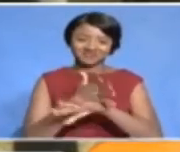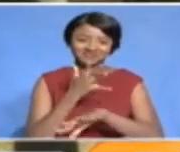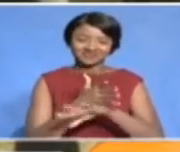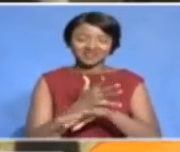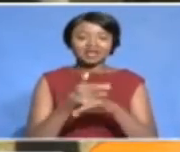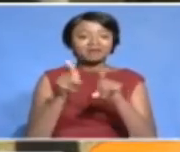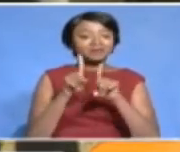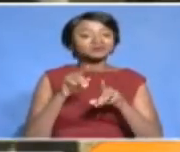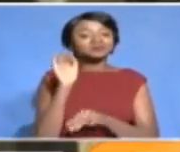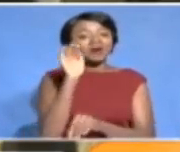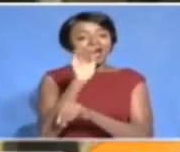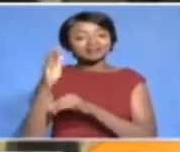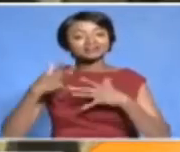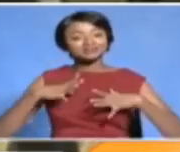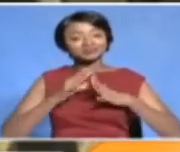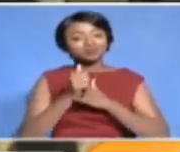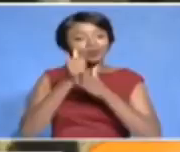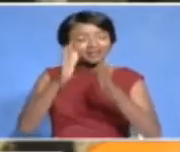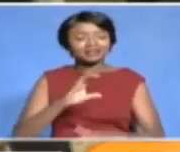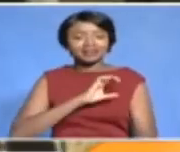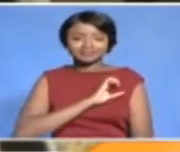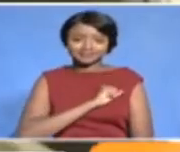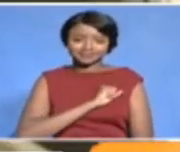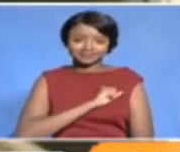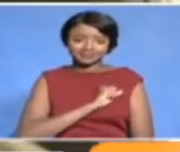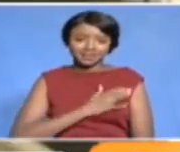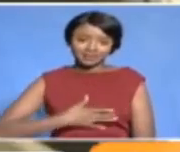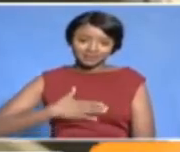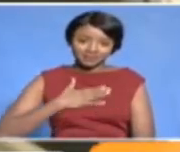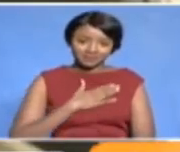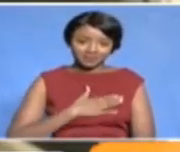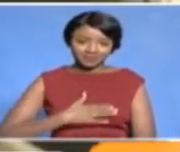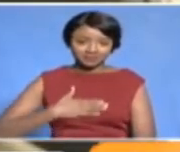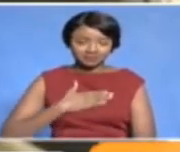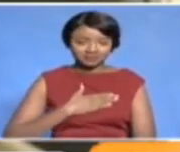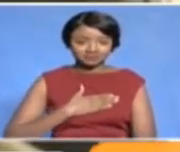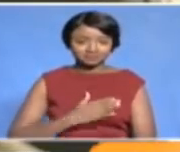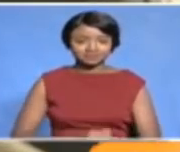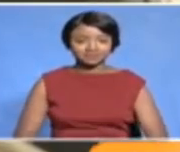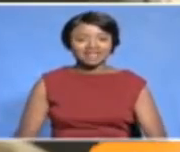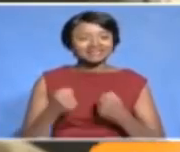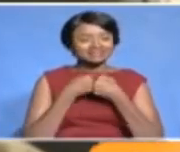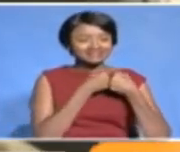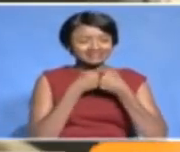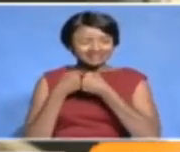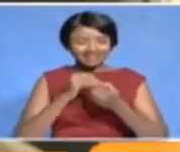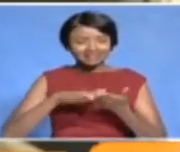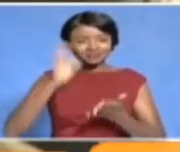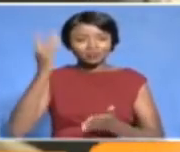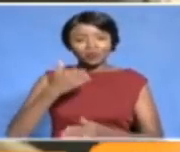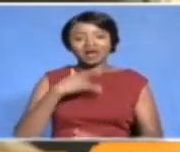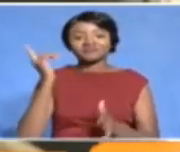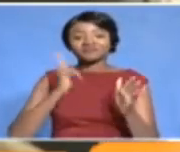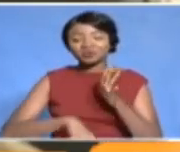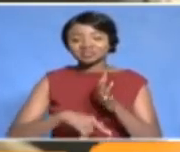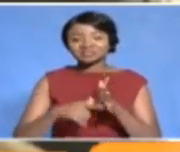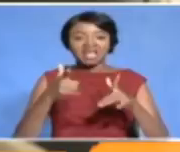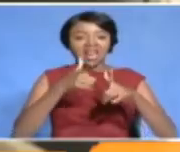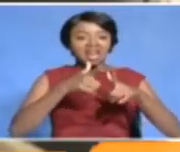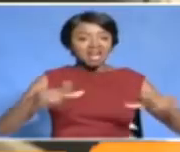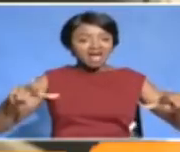wa subra miongoni mwa viongozi wenye hamasa. Ile challenges ambayo tuko naye hapa ni maneno ya mashamba ambayo